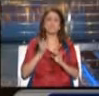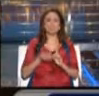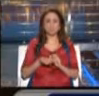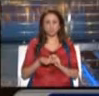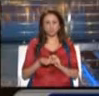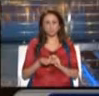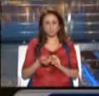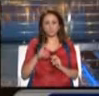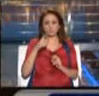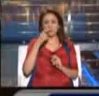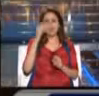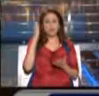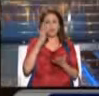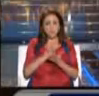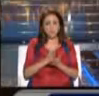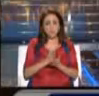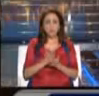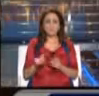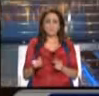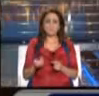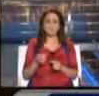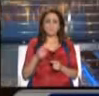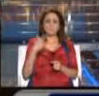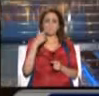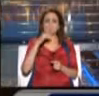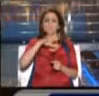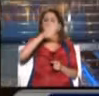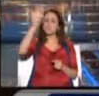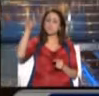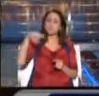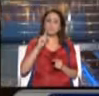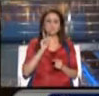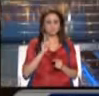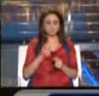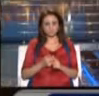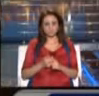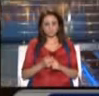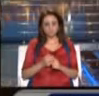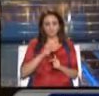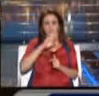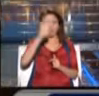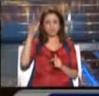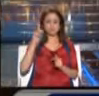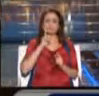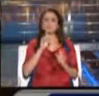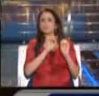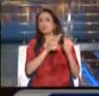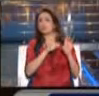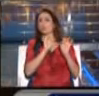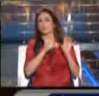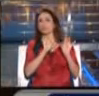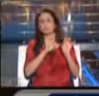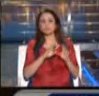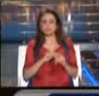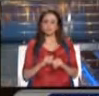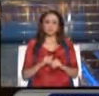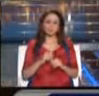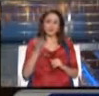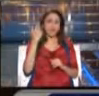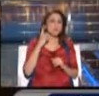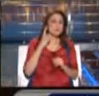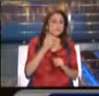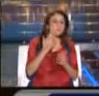او الحمله النهارده على فلان. اتصور انه ده الناس بتنفض من حوله، والناس بتنسى، ممكن تبعك مره واثنين بعد